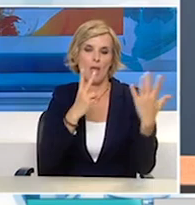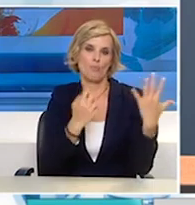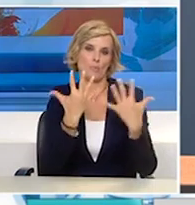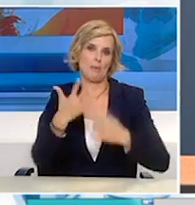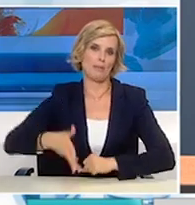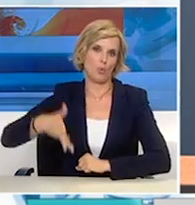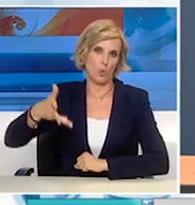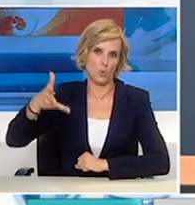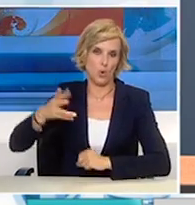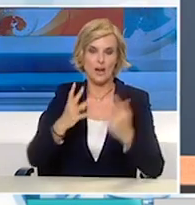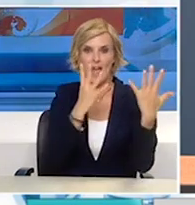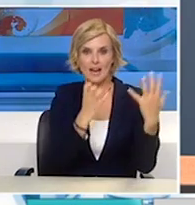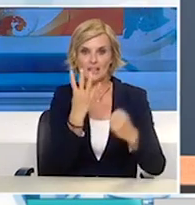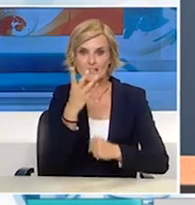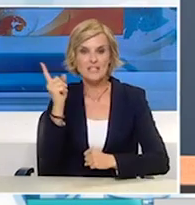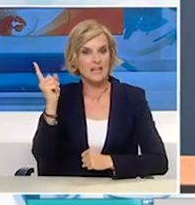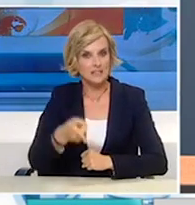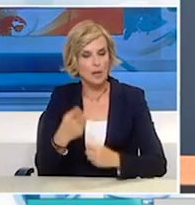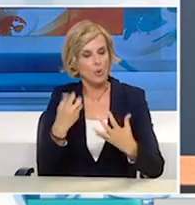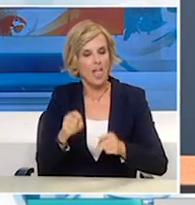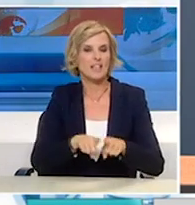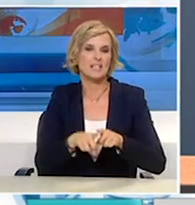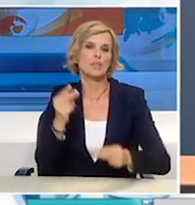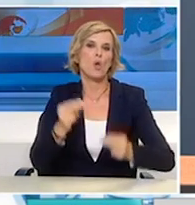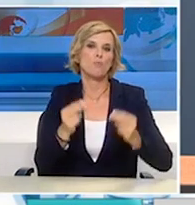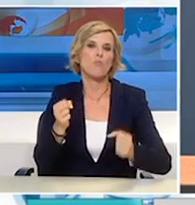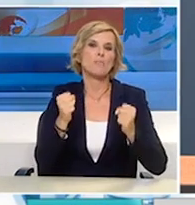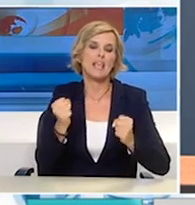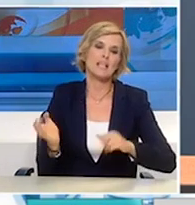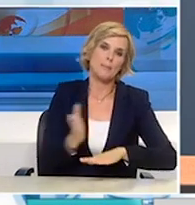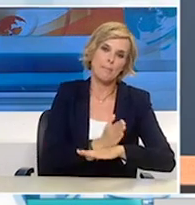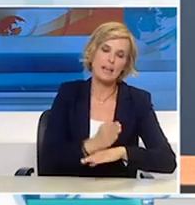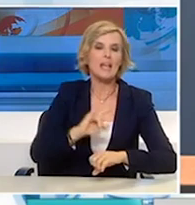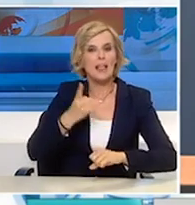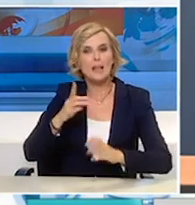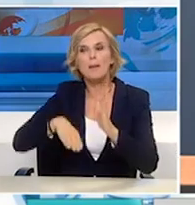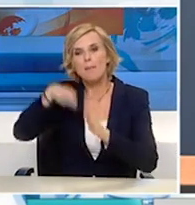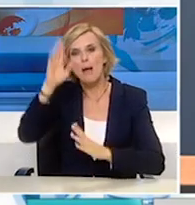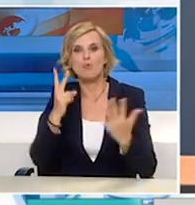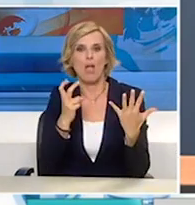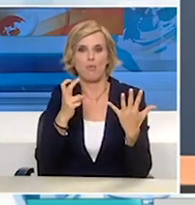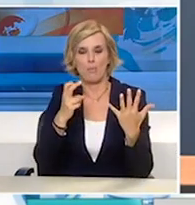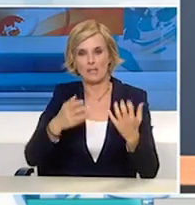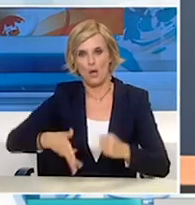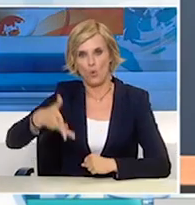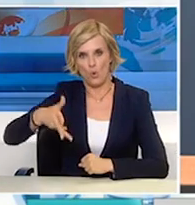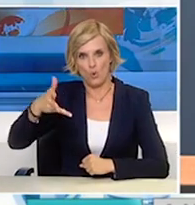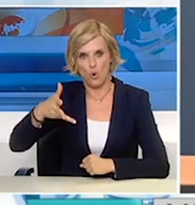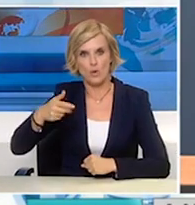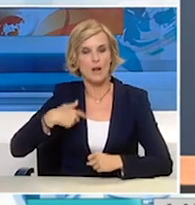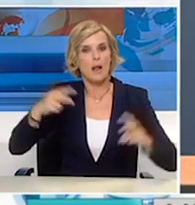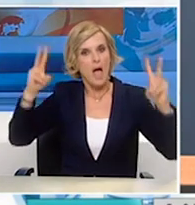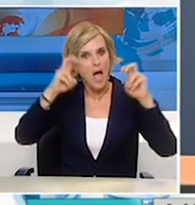έτη. Το 94% είχε κάποιο υποκείμενο νόσημα ή και ηλικία 70 ετών και άνω. Έχουν συνολικά